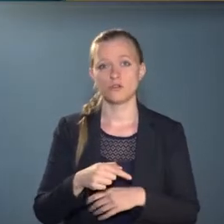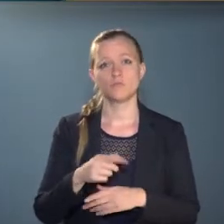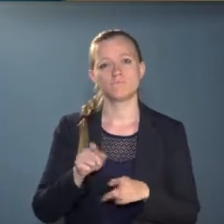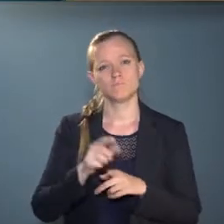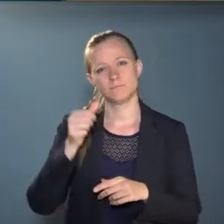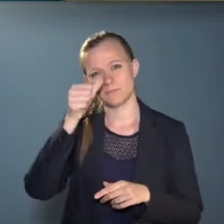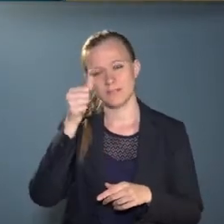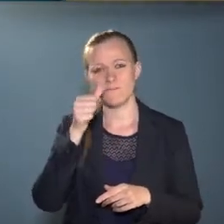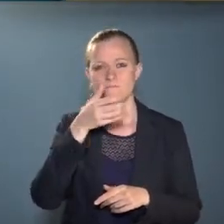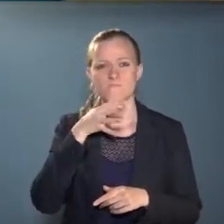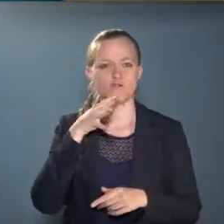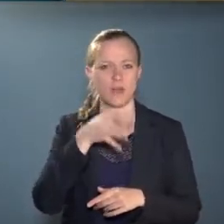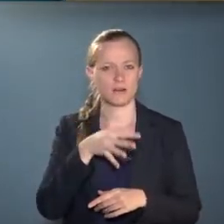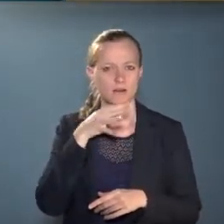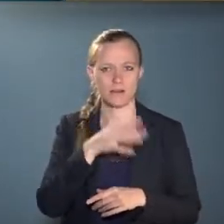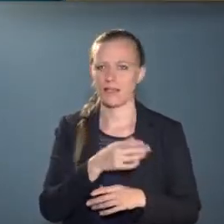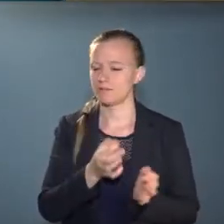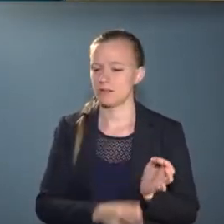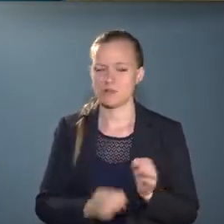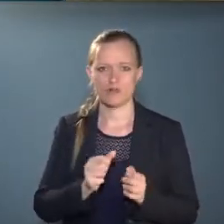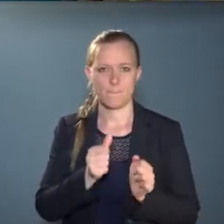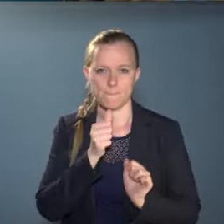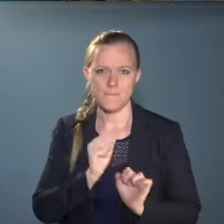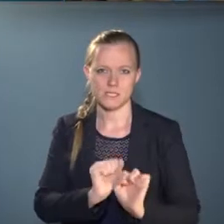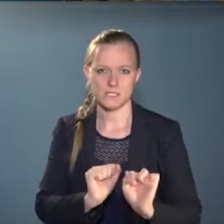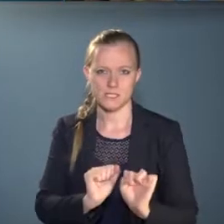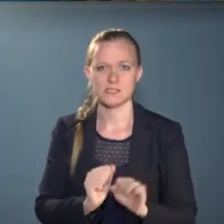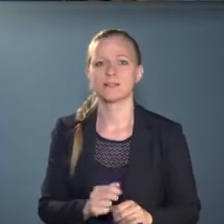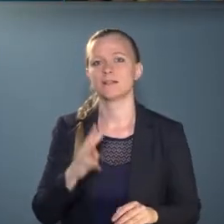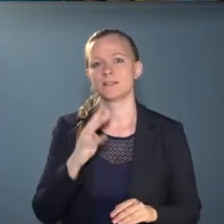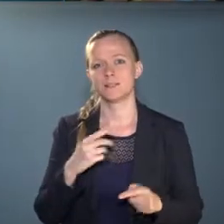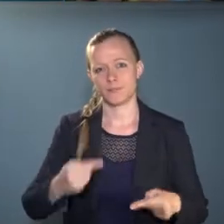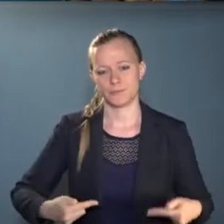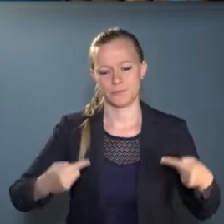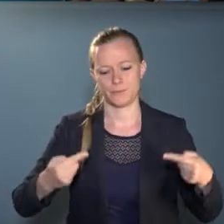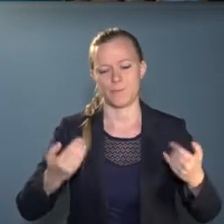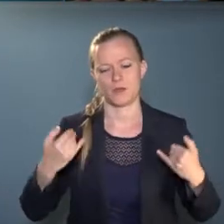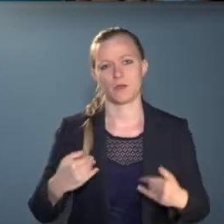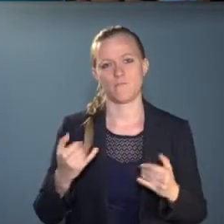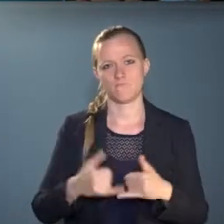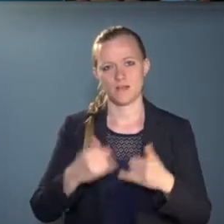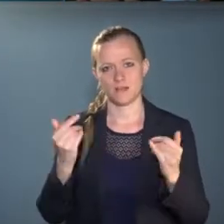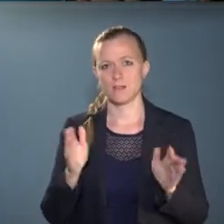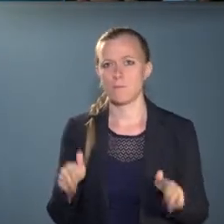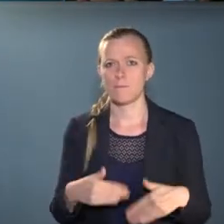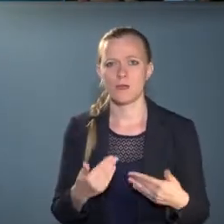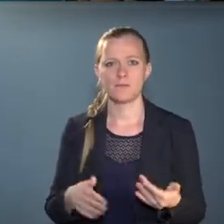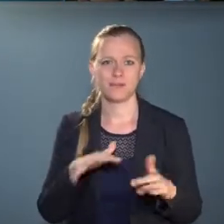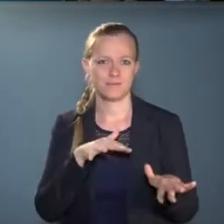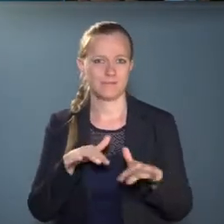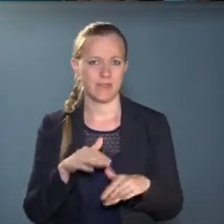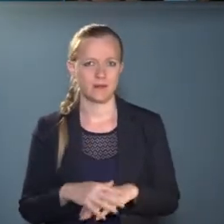Fantázia nevet kapta, teljesen páncélozott, négykerék meghajtású fejlesztés, amely bármilyen